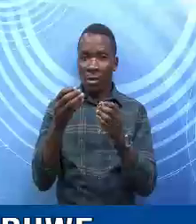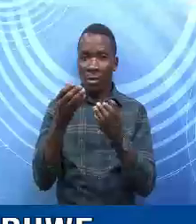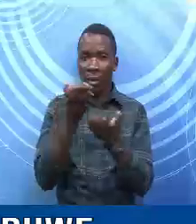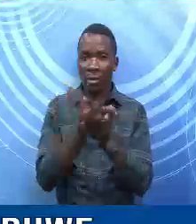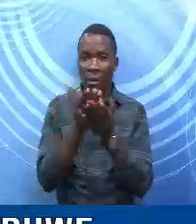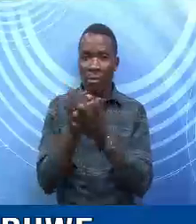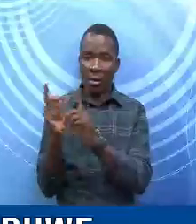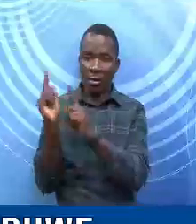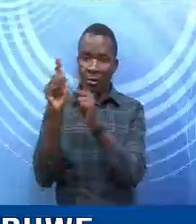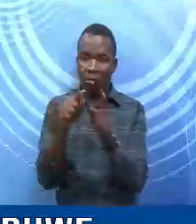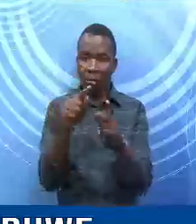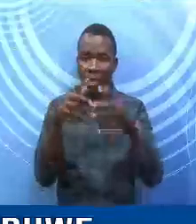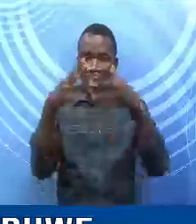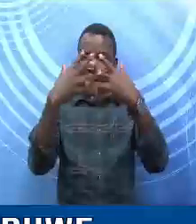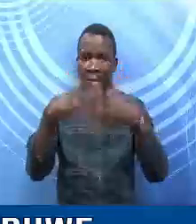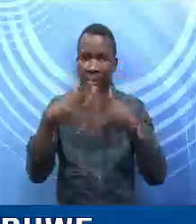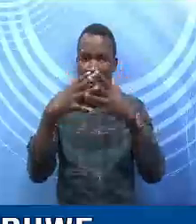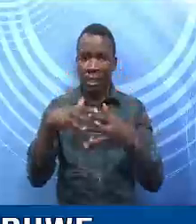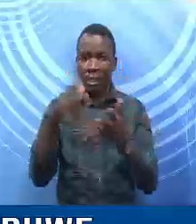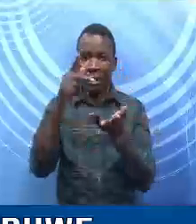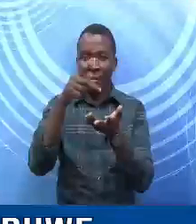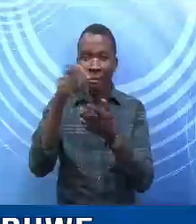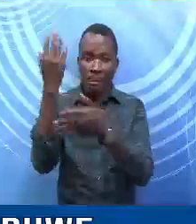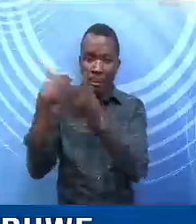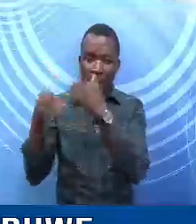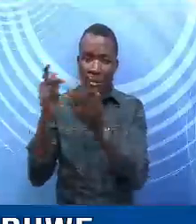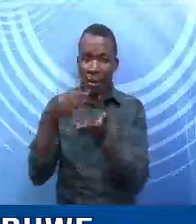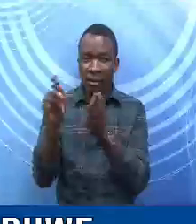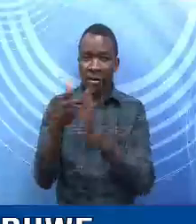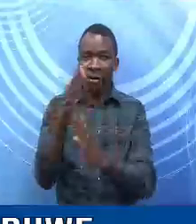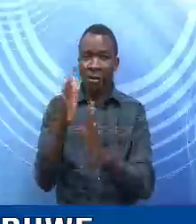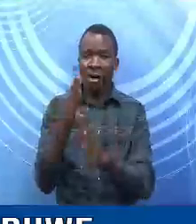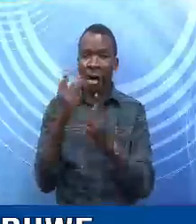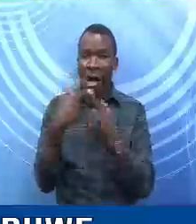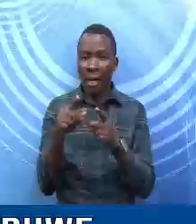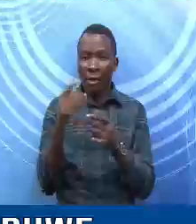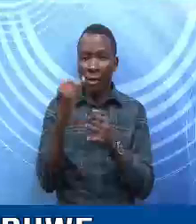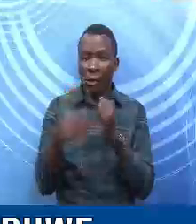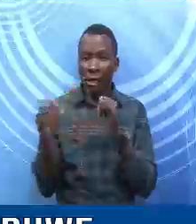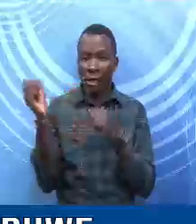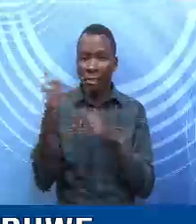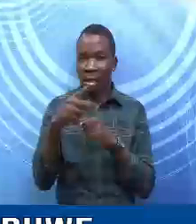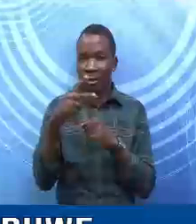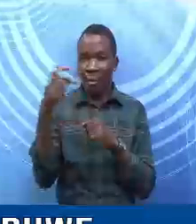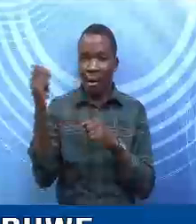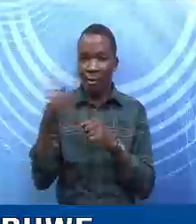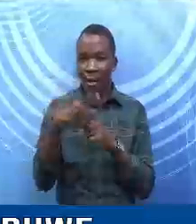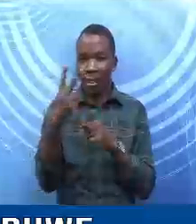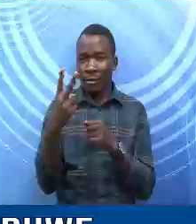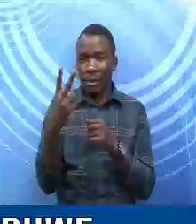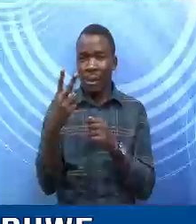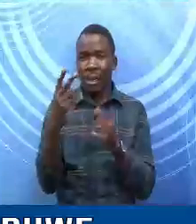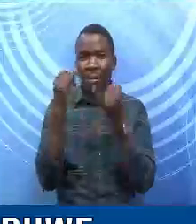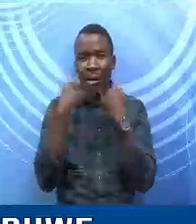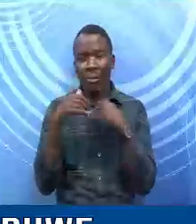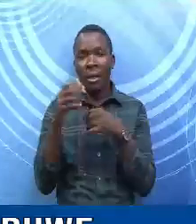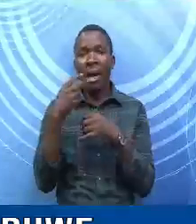badutumaga imashini bahitaga batwishyura. Tumaze amezi abiri tudahembwa, barabatubwira kuwa kabiri, kuwa gatatu. Iyo minsi